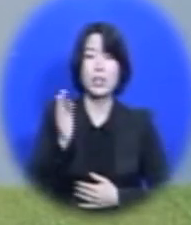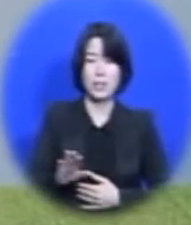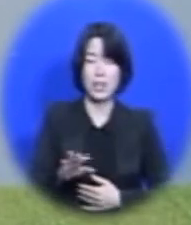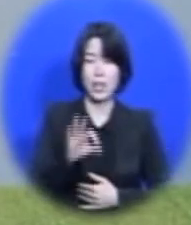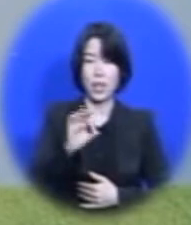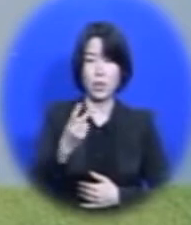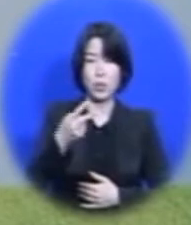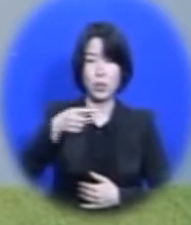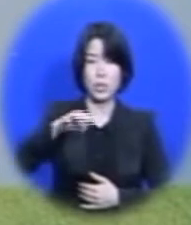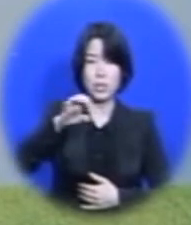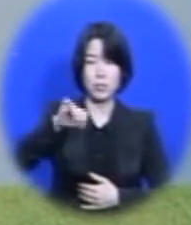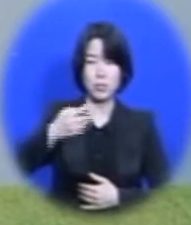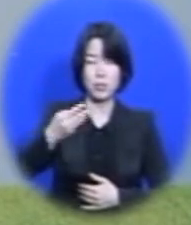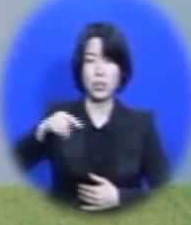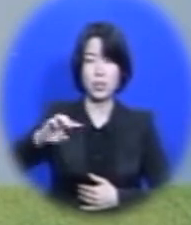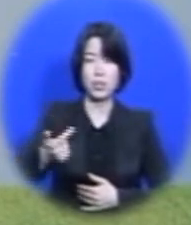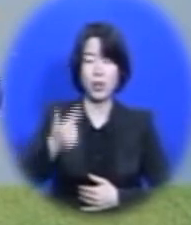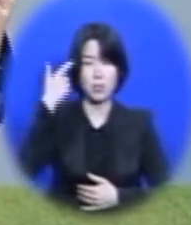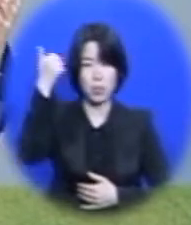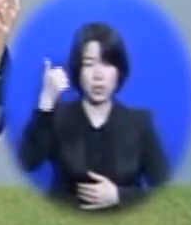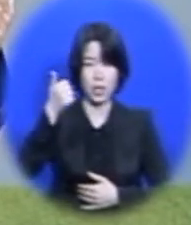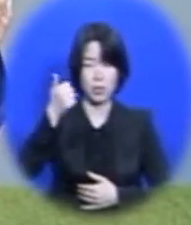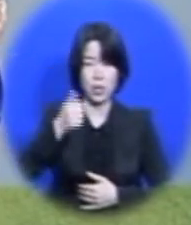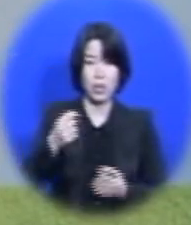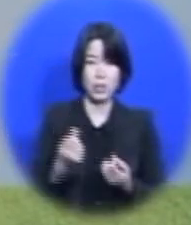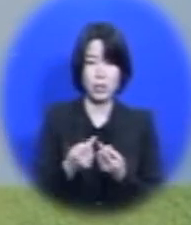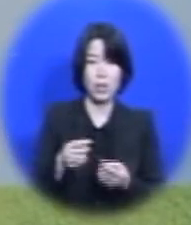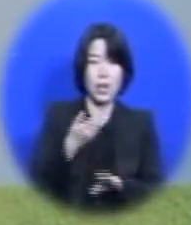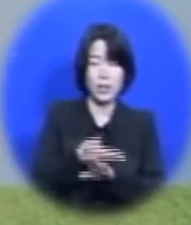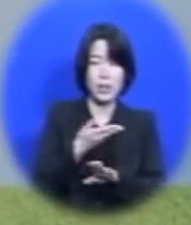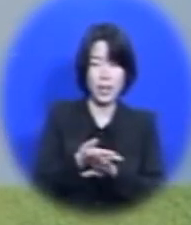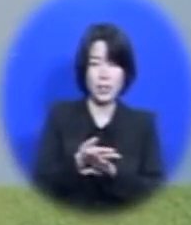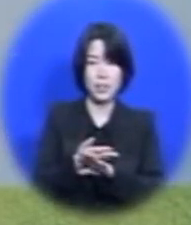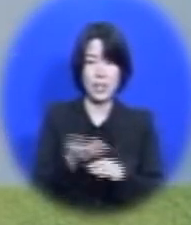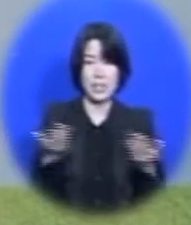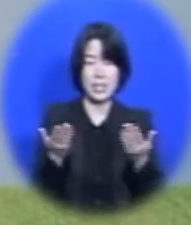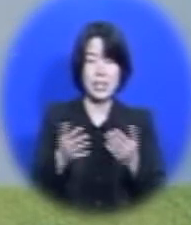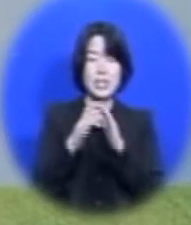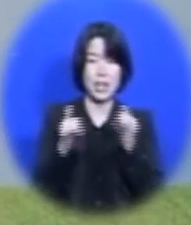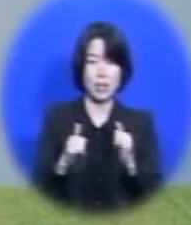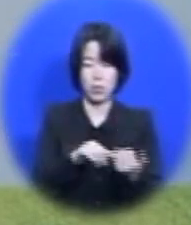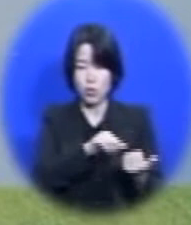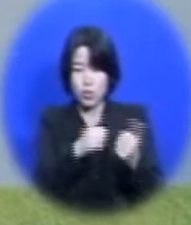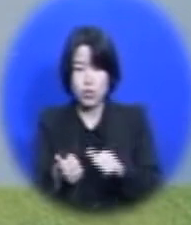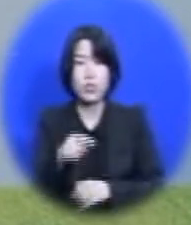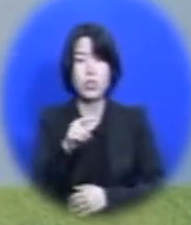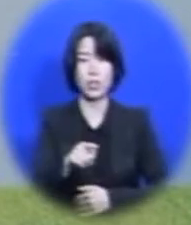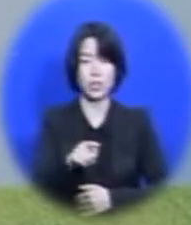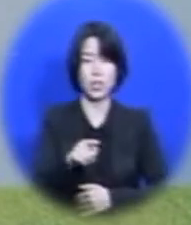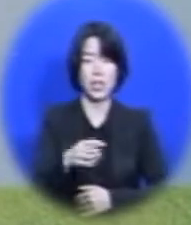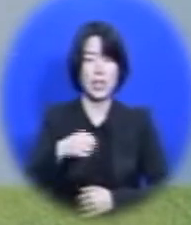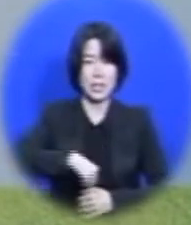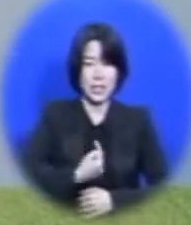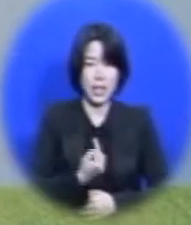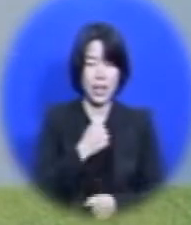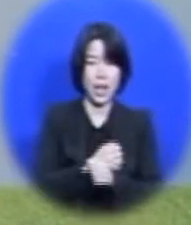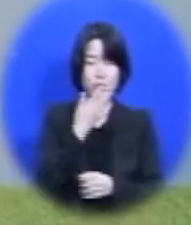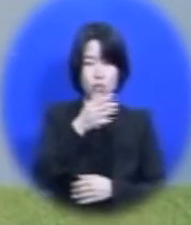요시프 톤 목사님을 비롯한 루마니아의 복음주의 사역자들은 죽는 것이 그들이 할 수 있는